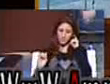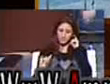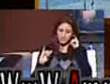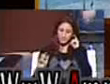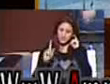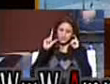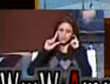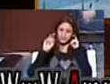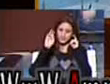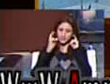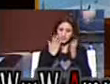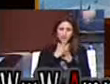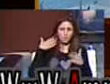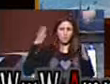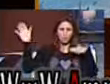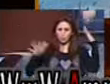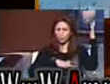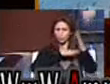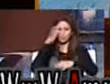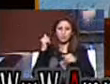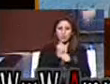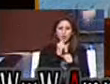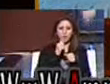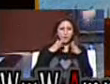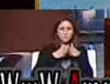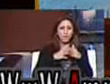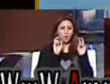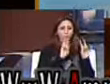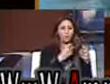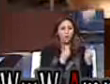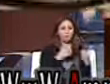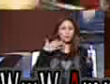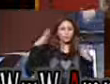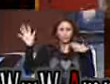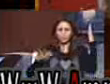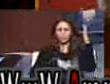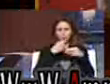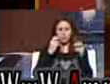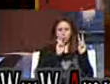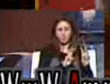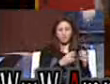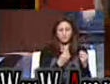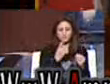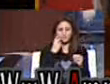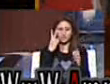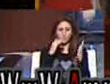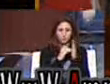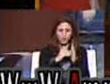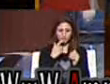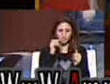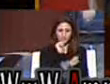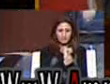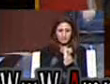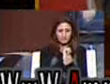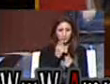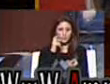التوالي نظرا لسوء الأحوال الجوية وزيادة سرعة الرياح. قطاع مصلحة السجون أقامت احتفالا